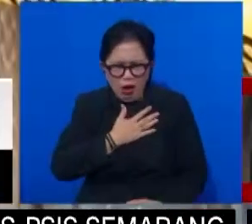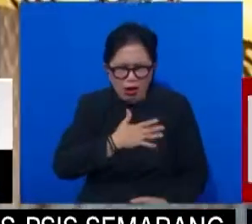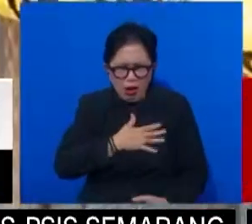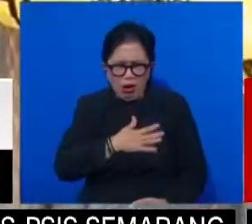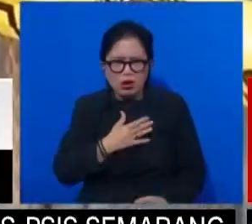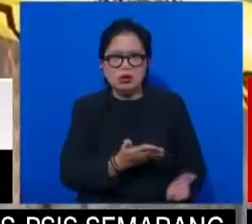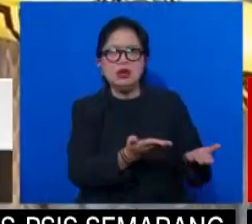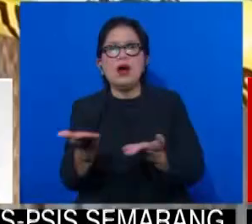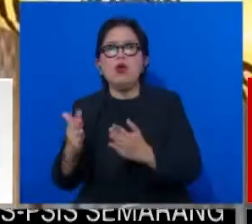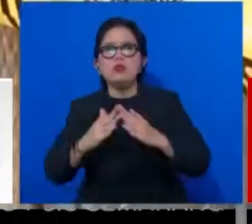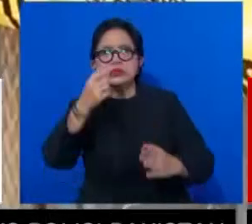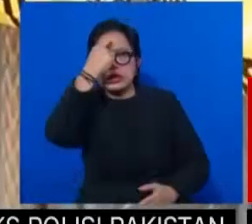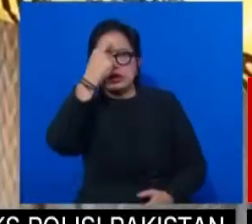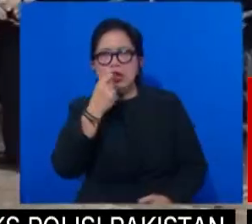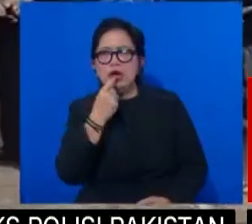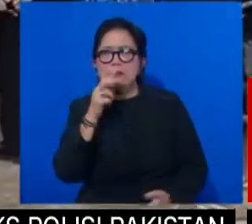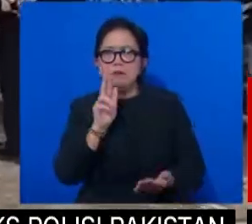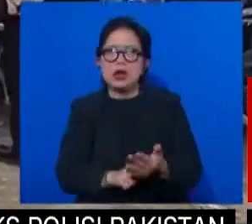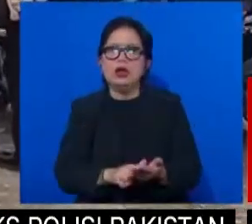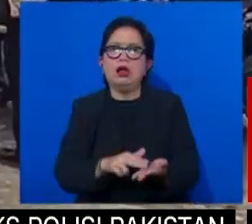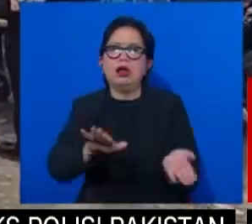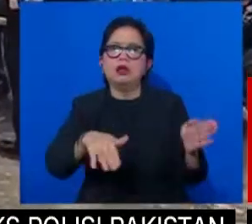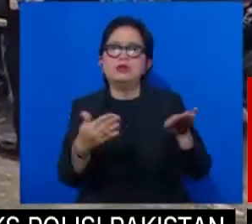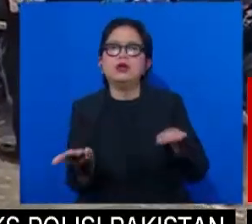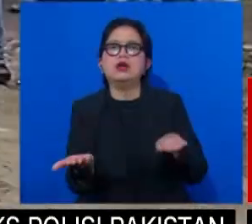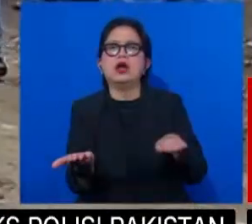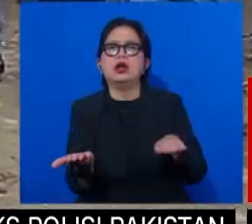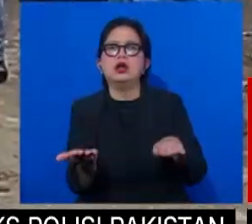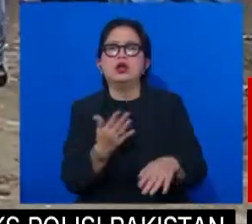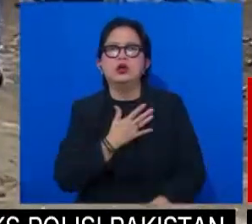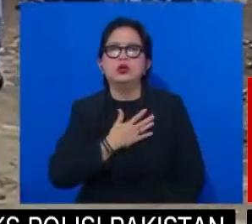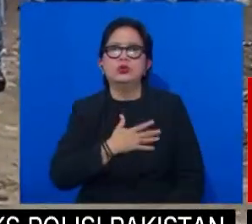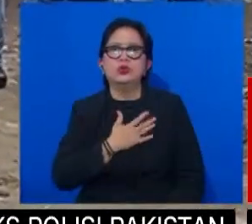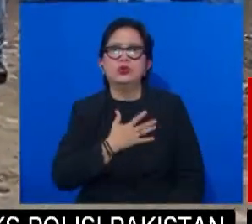sakit dinyatakan meninggal. Tim Liputan, CNN Indonesia.